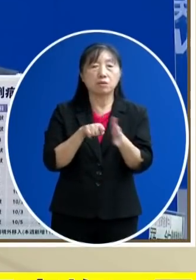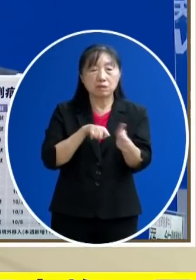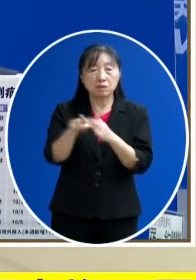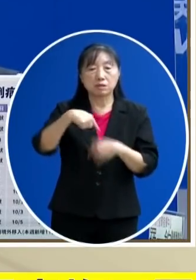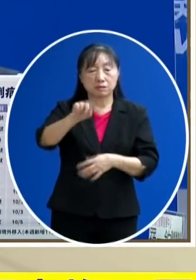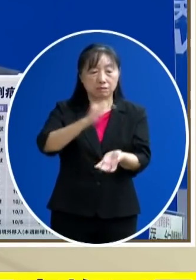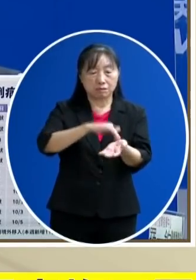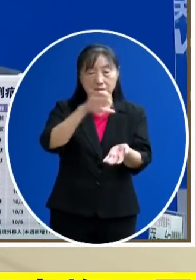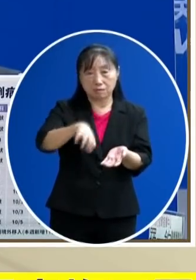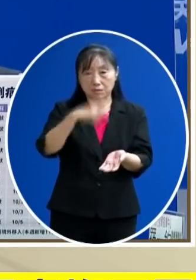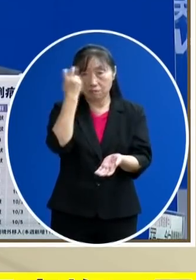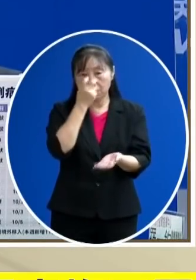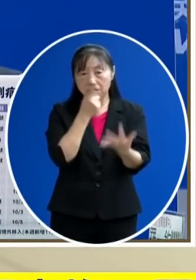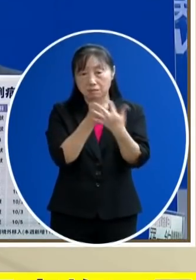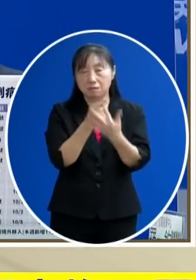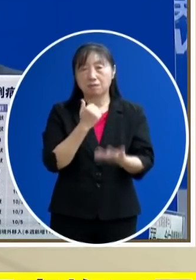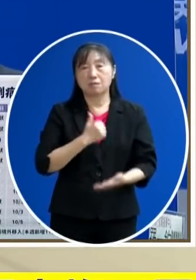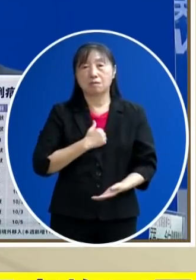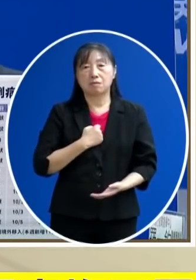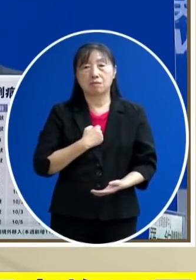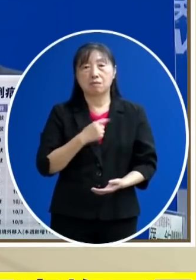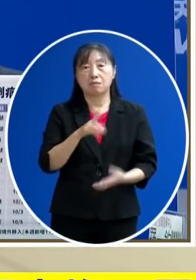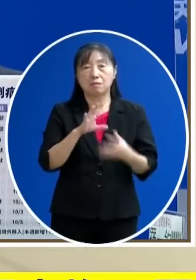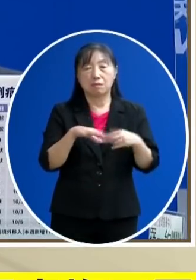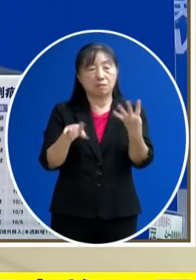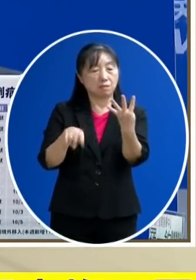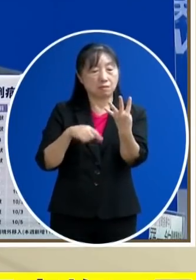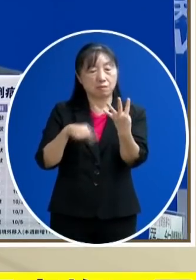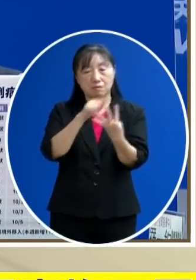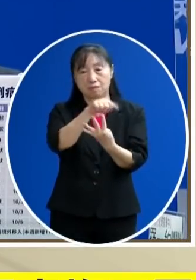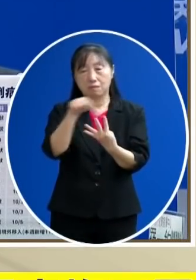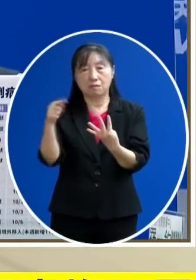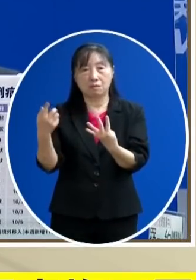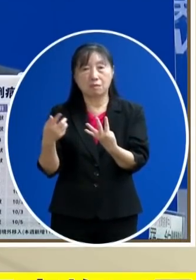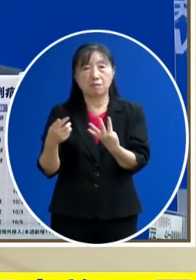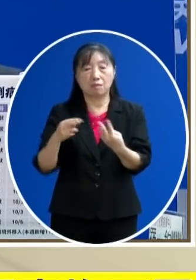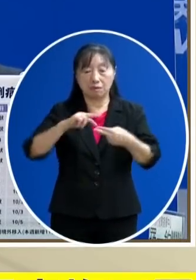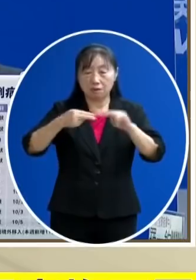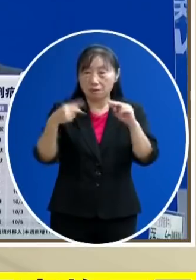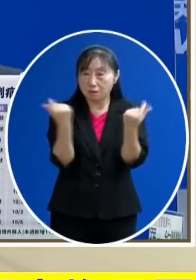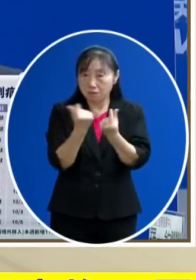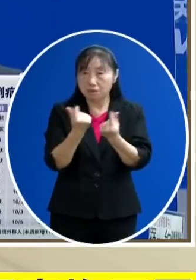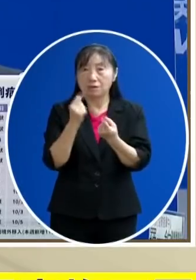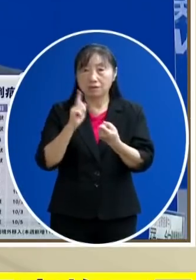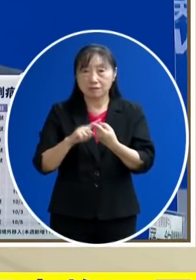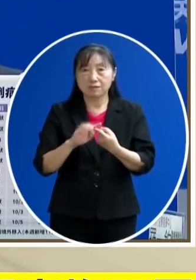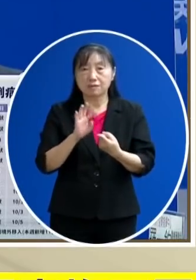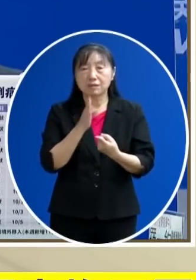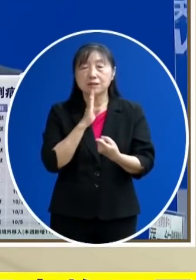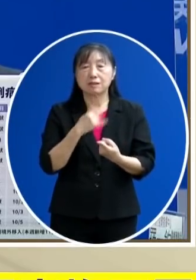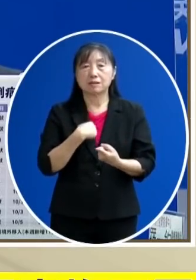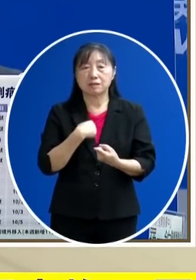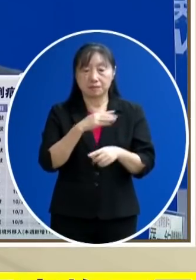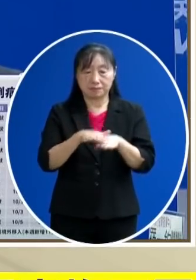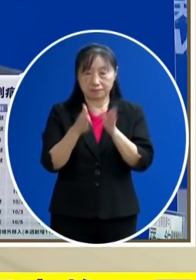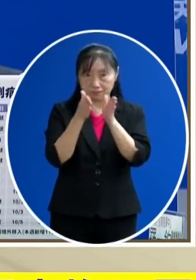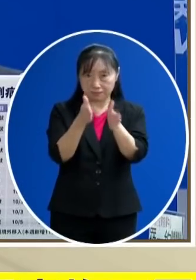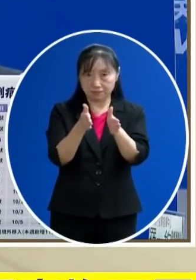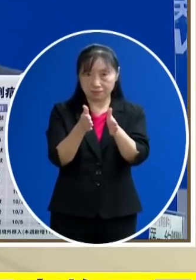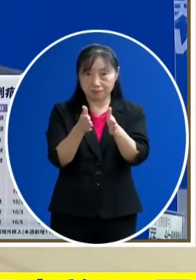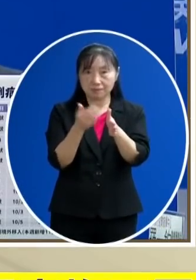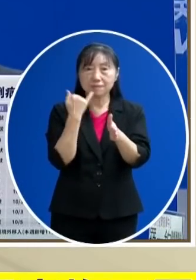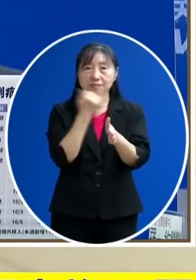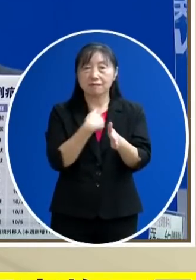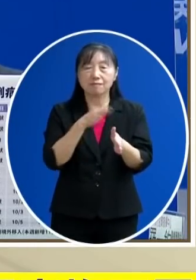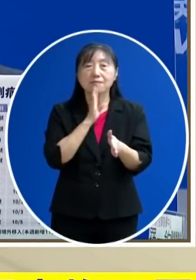就医裁剪就确诊。所以目前来讲这四个案子只是说基因序列非常相近，让我们会朝向就是说可能